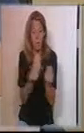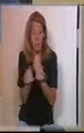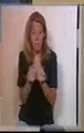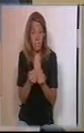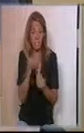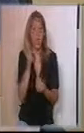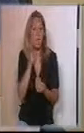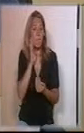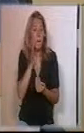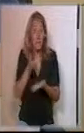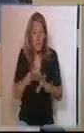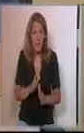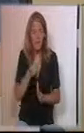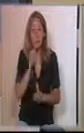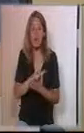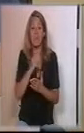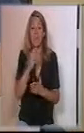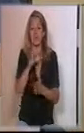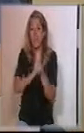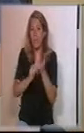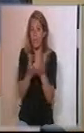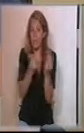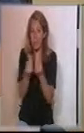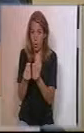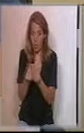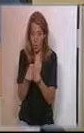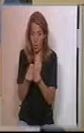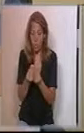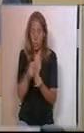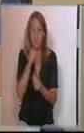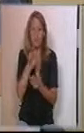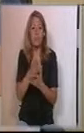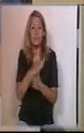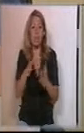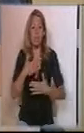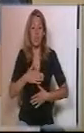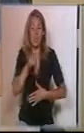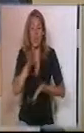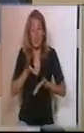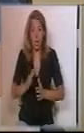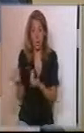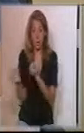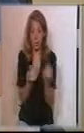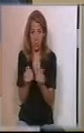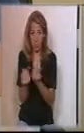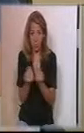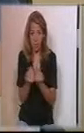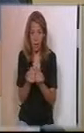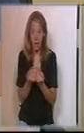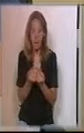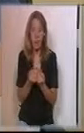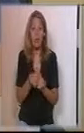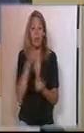nemaju matericu ili imaju ponovljene spontane pobačaje, a imaju svoje jajne ćelije i veliku želju da rode bebu. Desi se ponekada